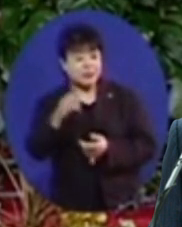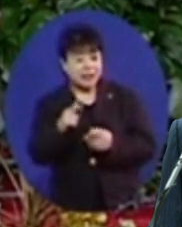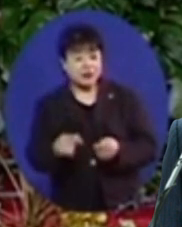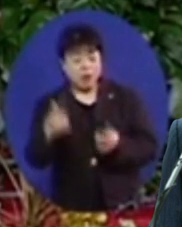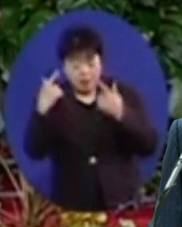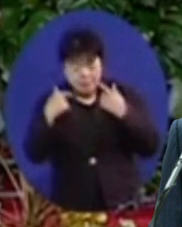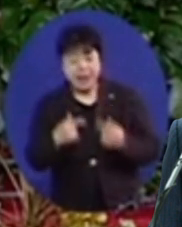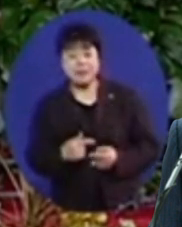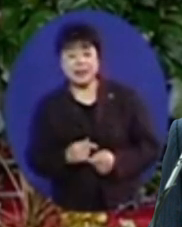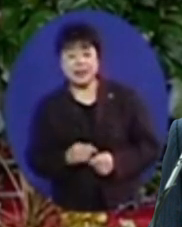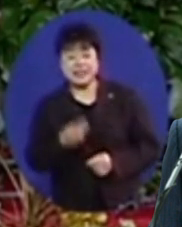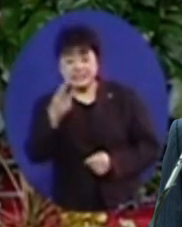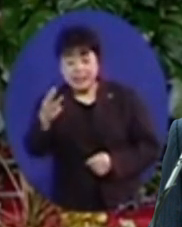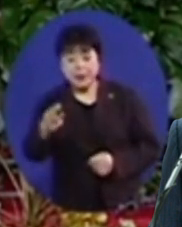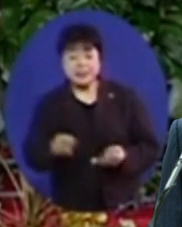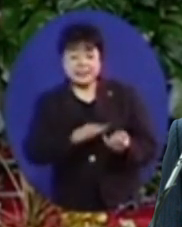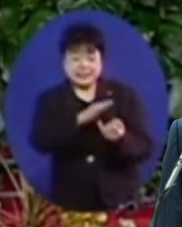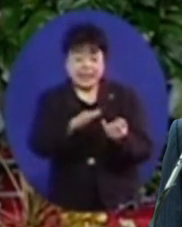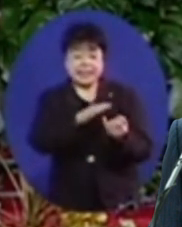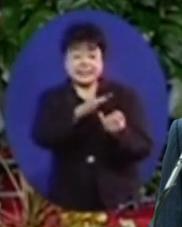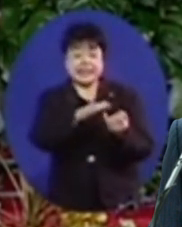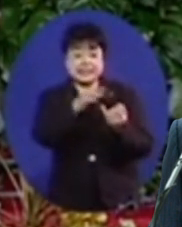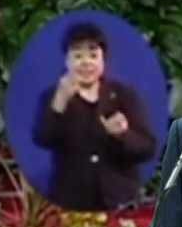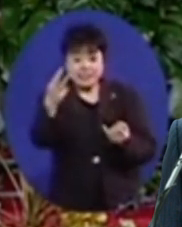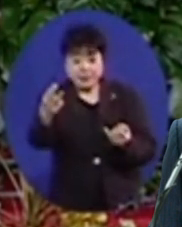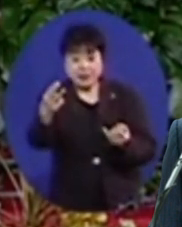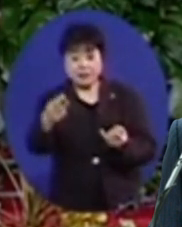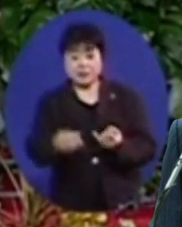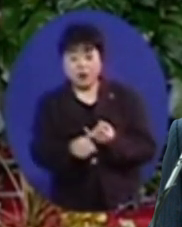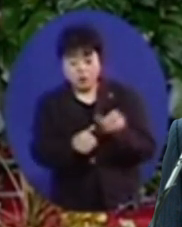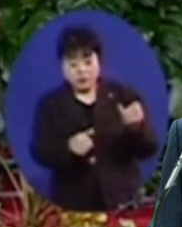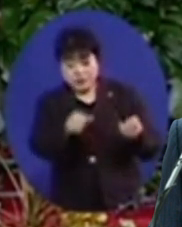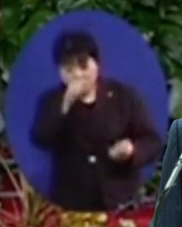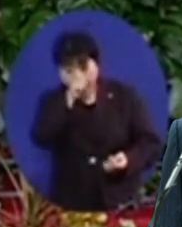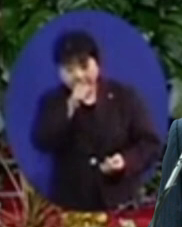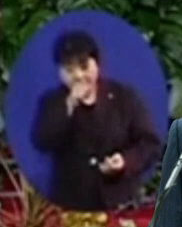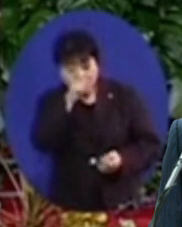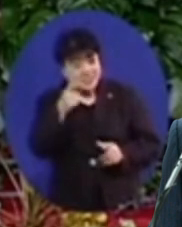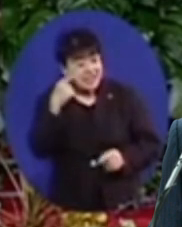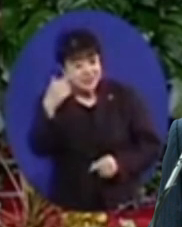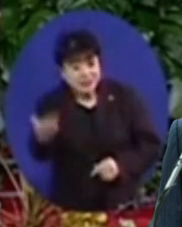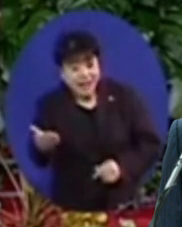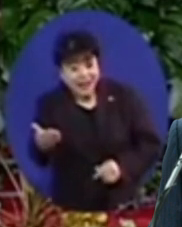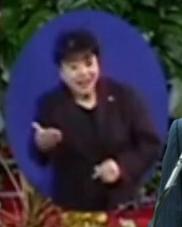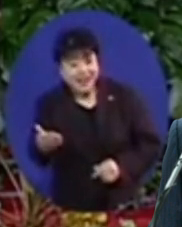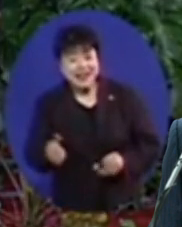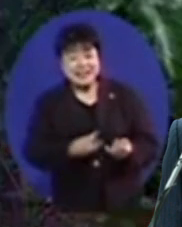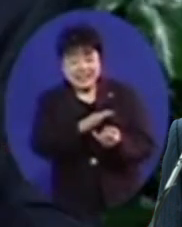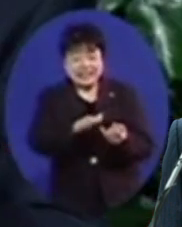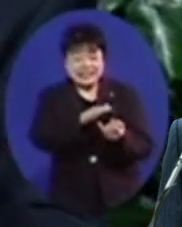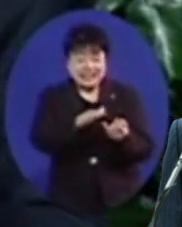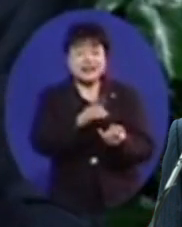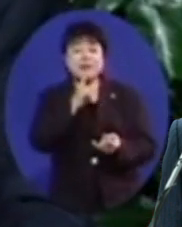매일 아침 세 번씩만 한다면 당신의 아내가 당신을 좋아하겠소 안 좋아하겠소.